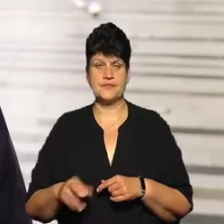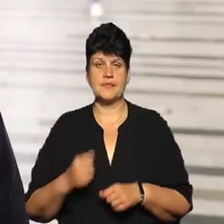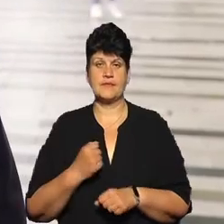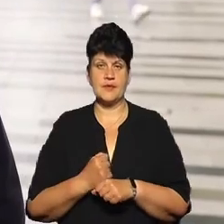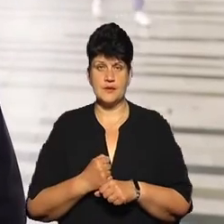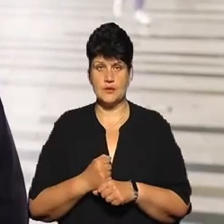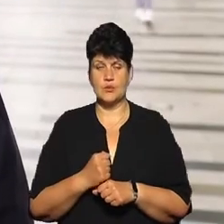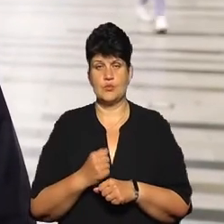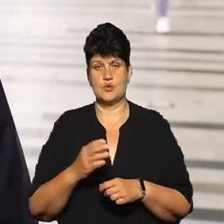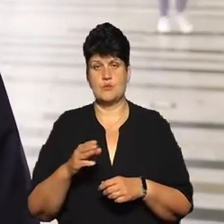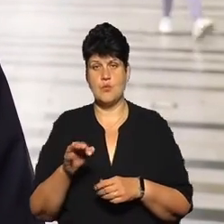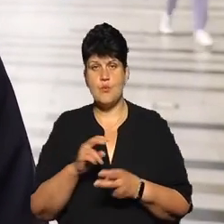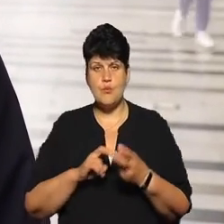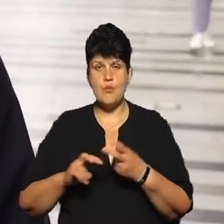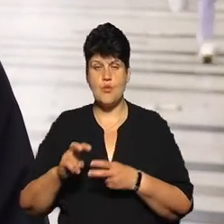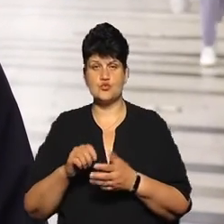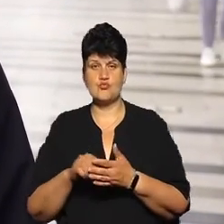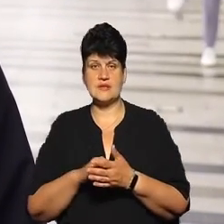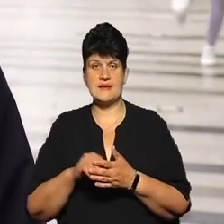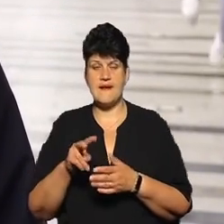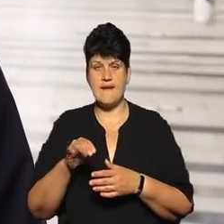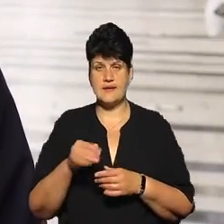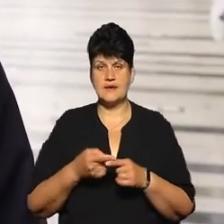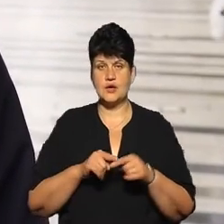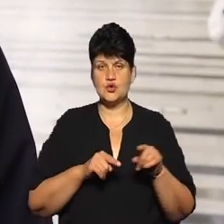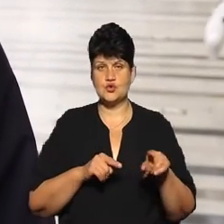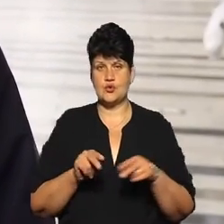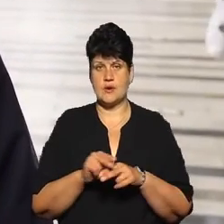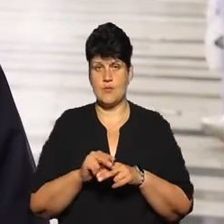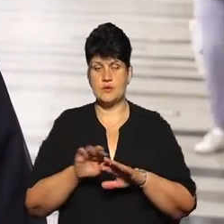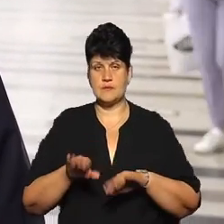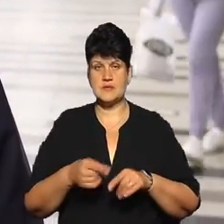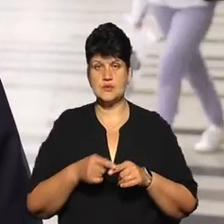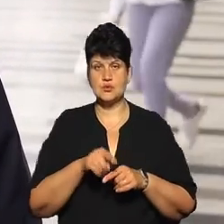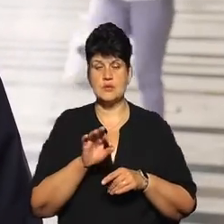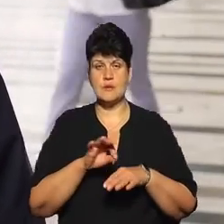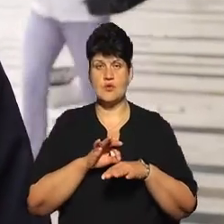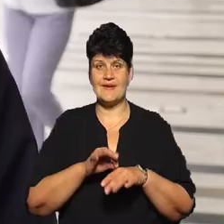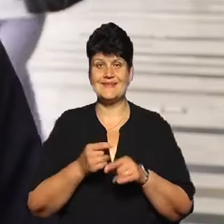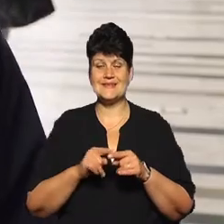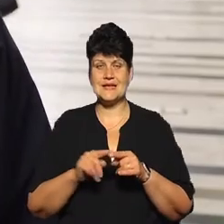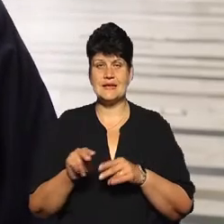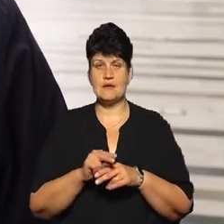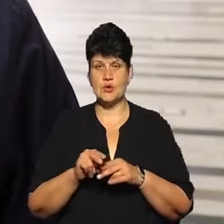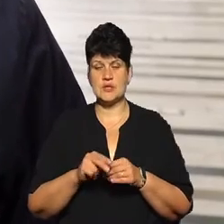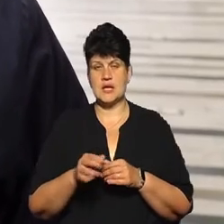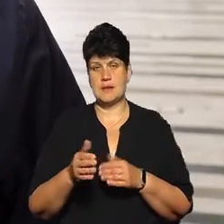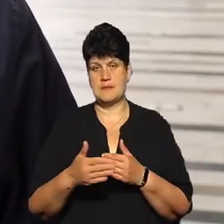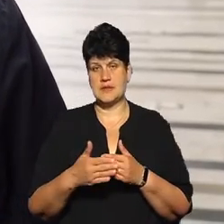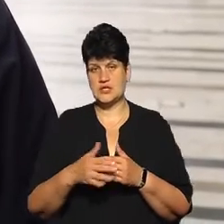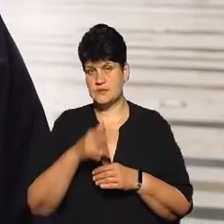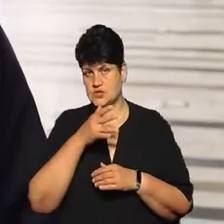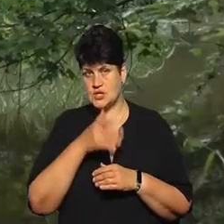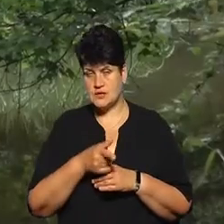по пошуку матеріалів для цього ремонту, після чого буде проведений цей ремонт найближчим часом, проте при